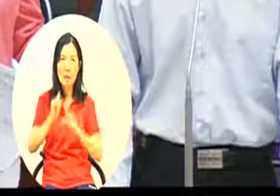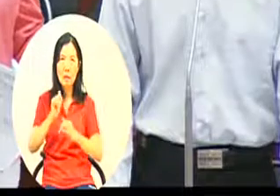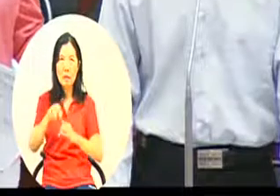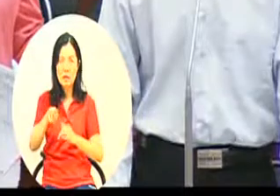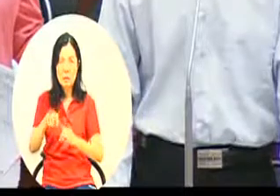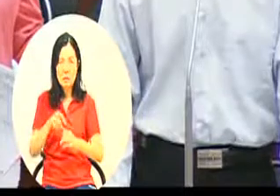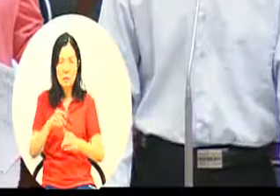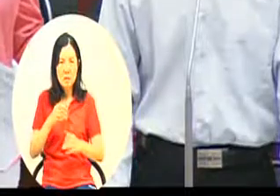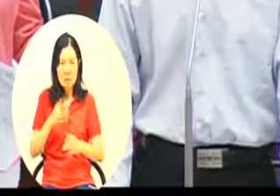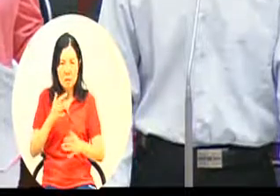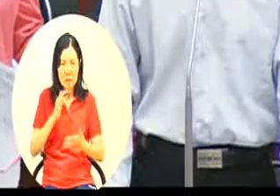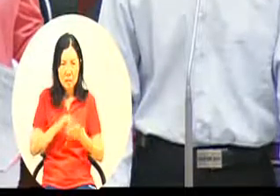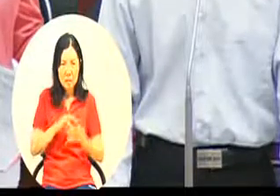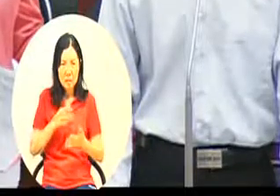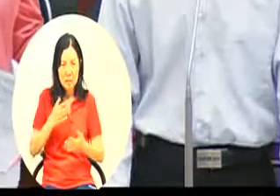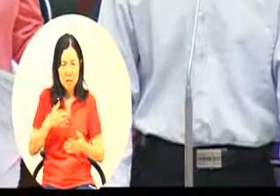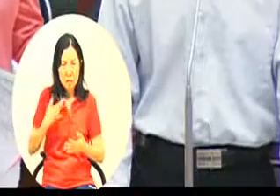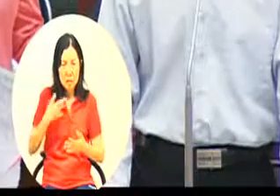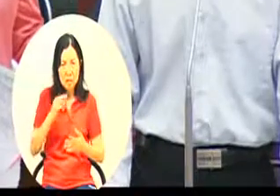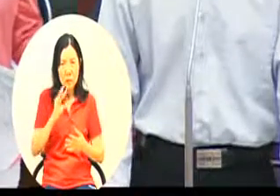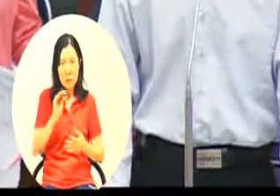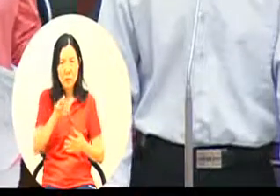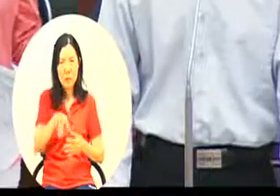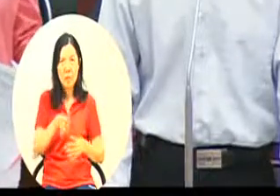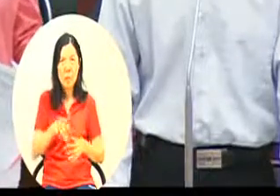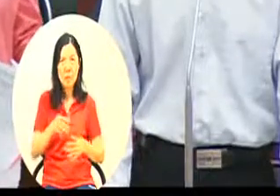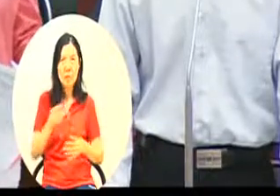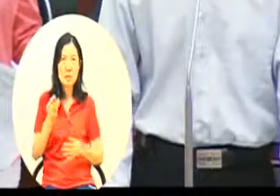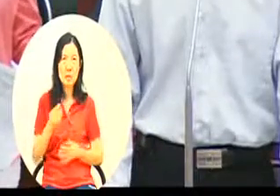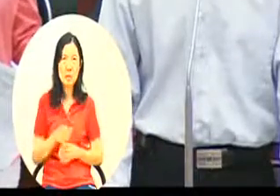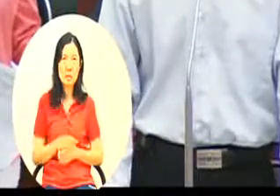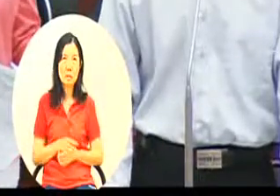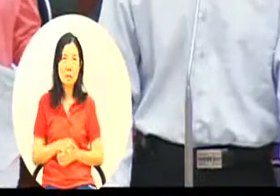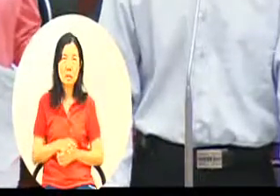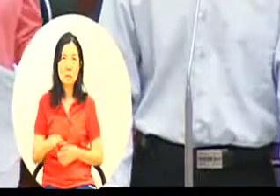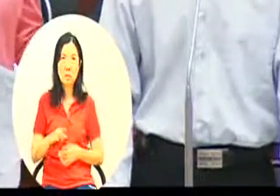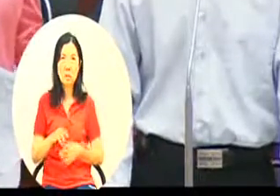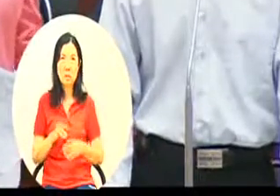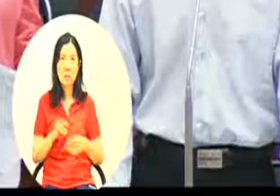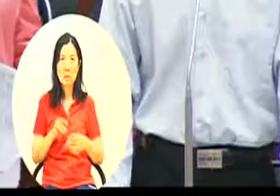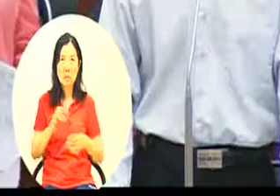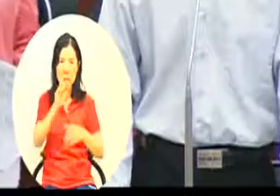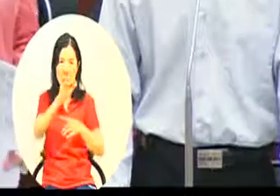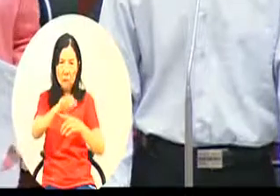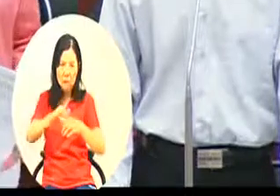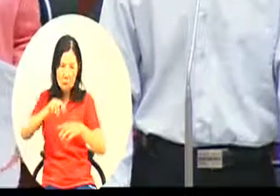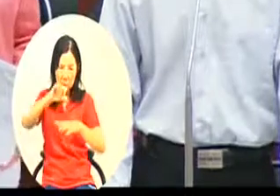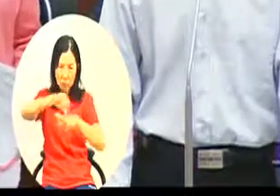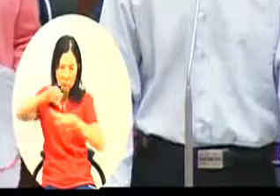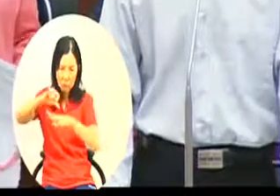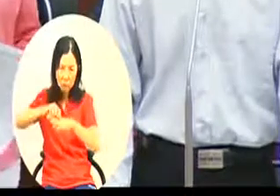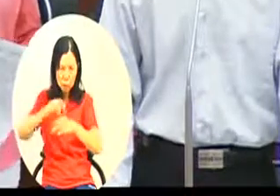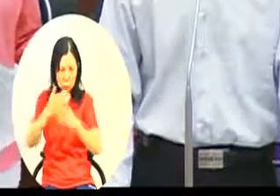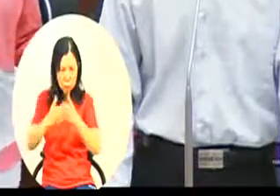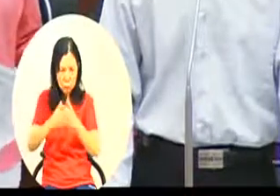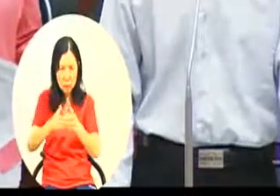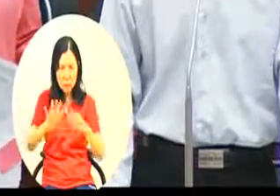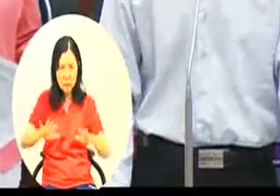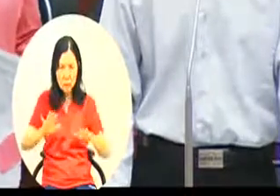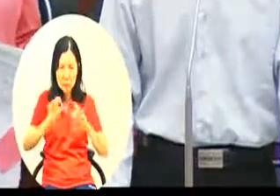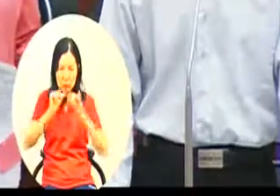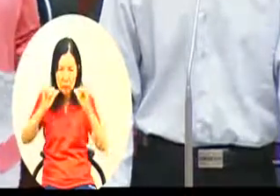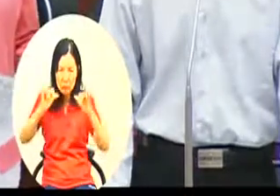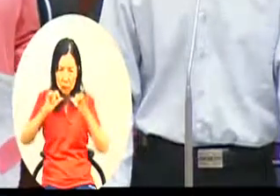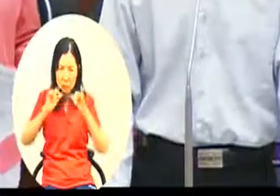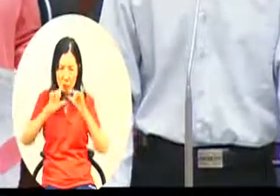毒还是没毒啊！你看之前的事件讲的这样，而且他们对他们的农作物那么保护，那现在大寮是拢靠